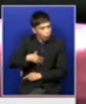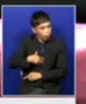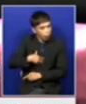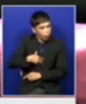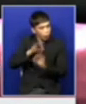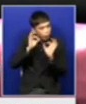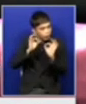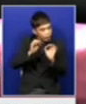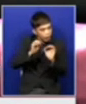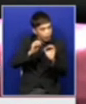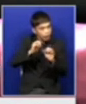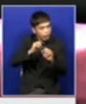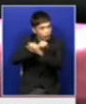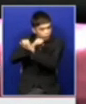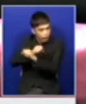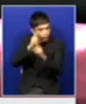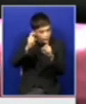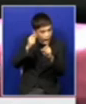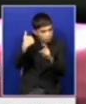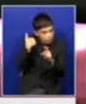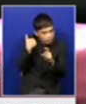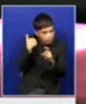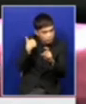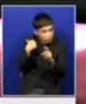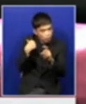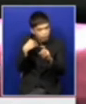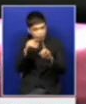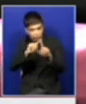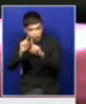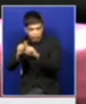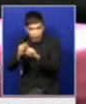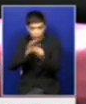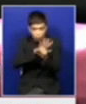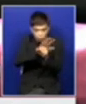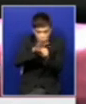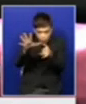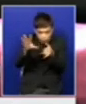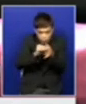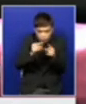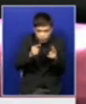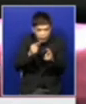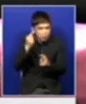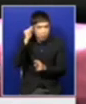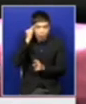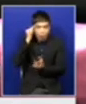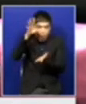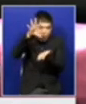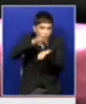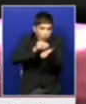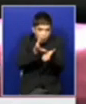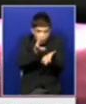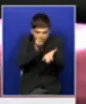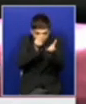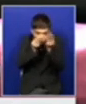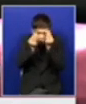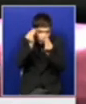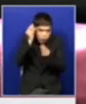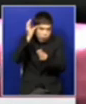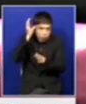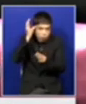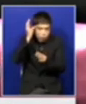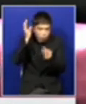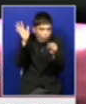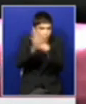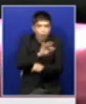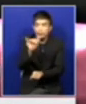ภาวะของการแพร่ระบาดจากเชื้อไวรัสโควิด-19 นี้ขาดทั้งข้อมูลขาดทั้งอุปกรณ์ในการป้องกันตนเ